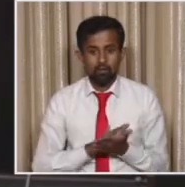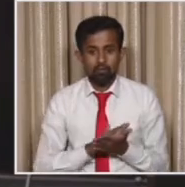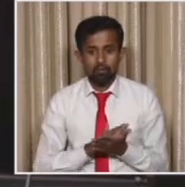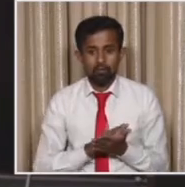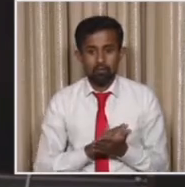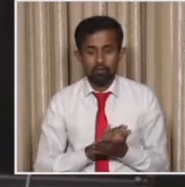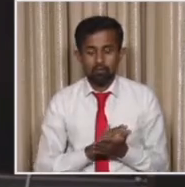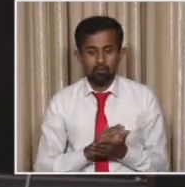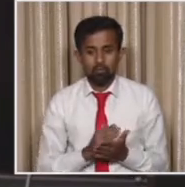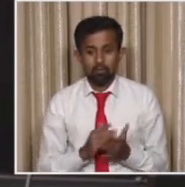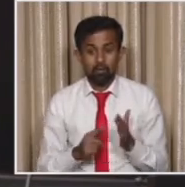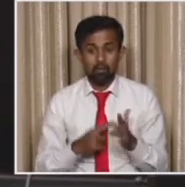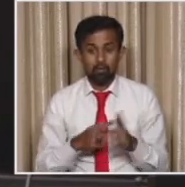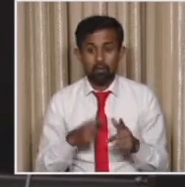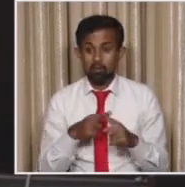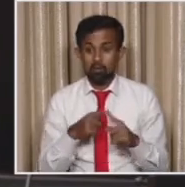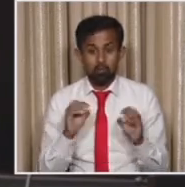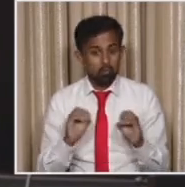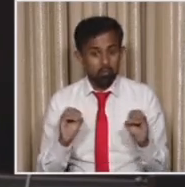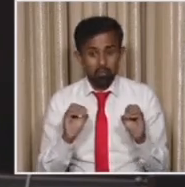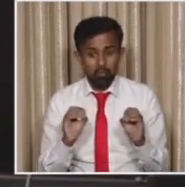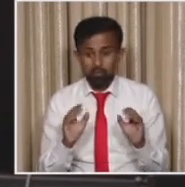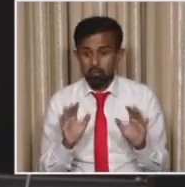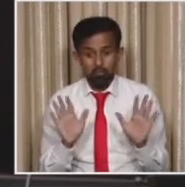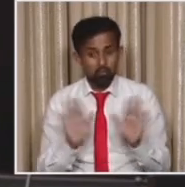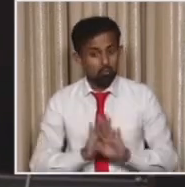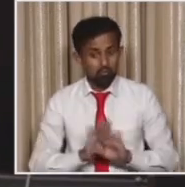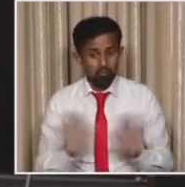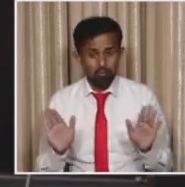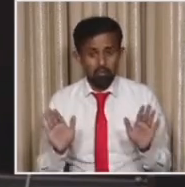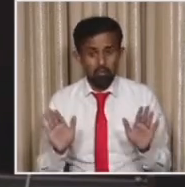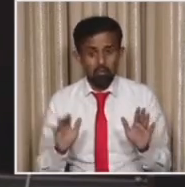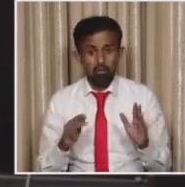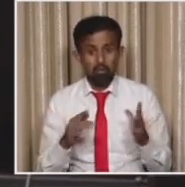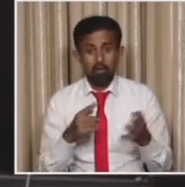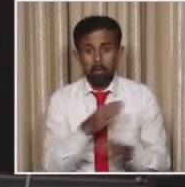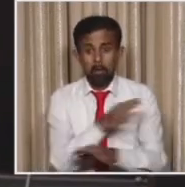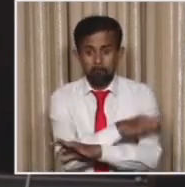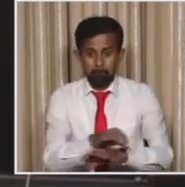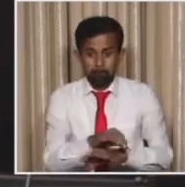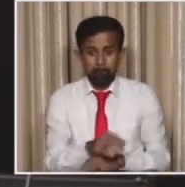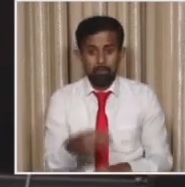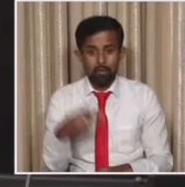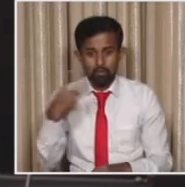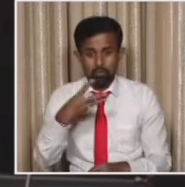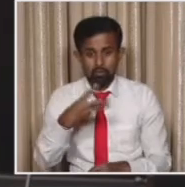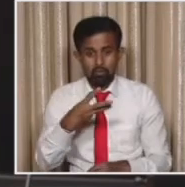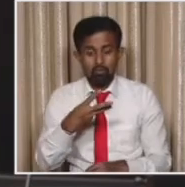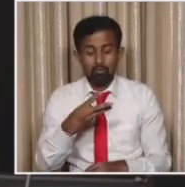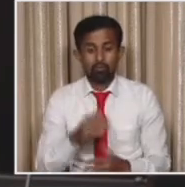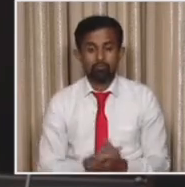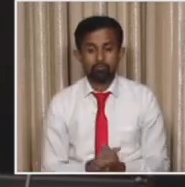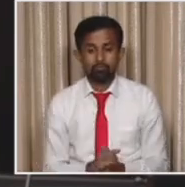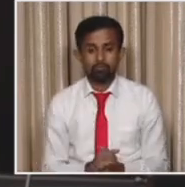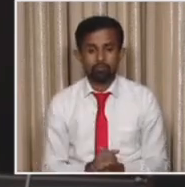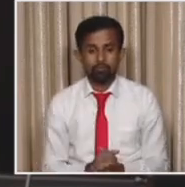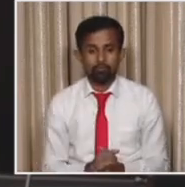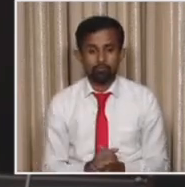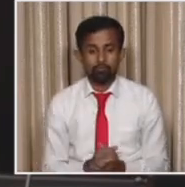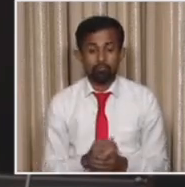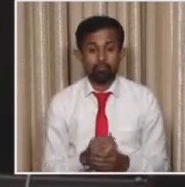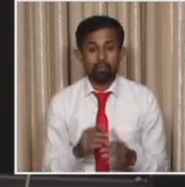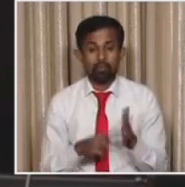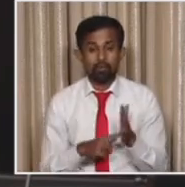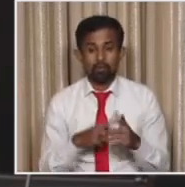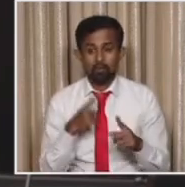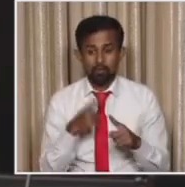නැහැ. අපි කලින් මේ සභාවෙම අනුමත කෙරුවා ස්ලැබ්ස් තුනක් ක්‍රමවේද බදු සහන පැකේජ තුනක්. ඒ පැකේජ